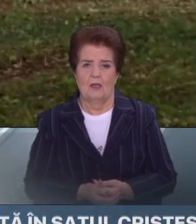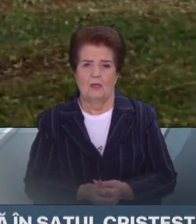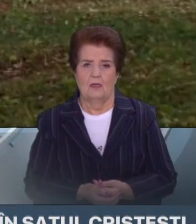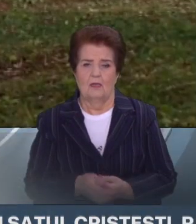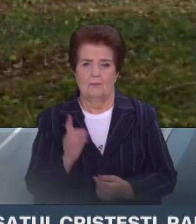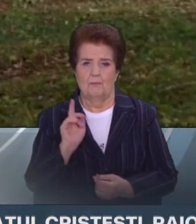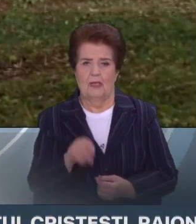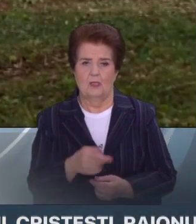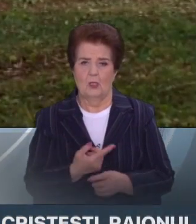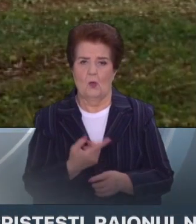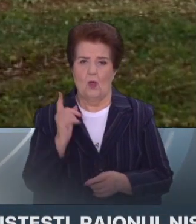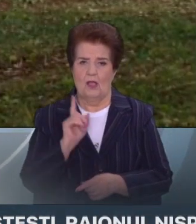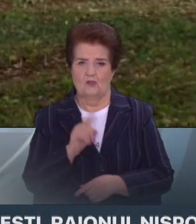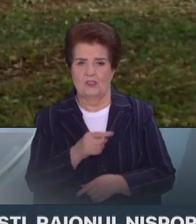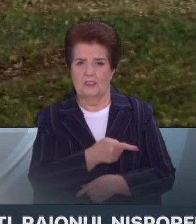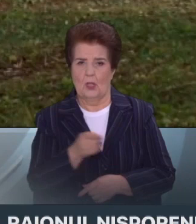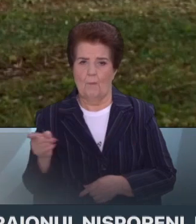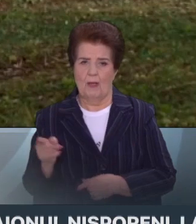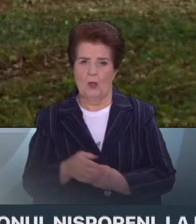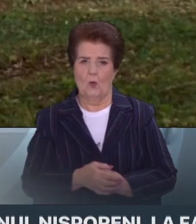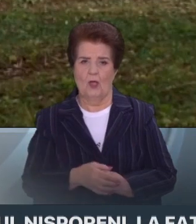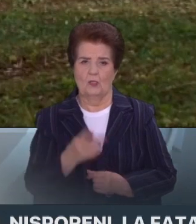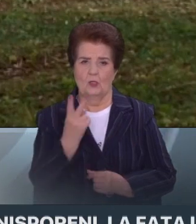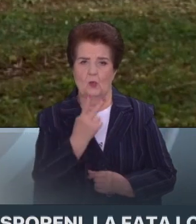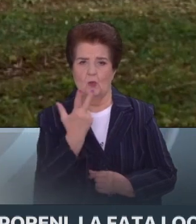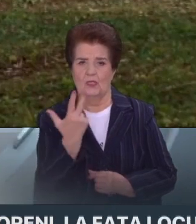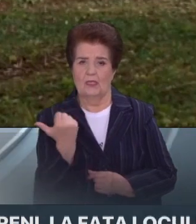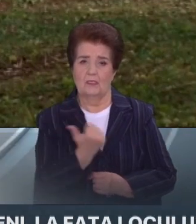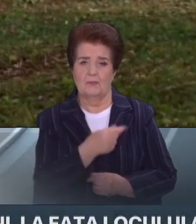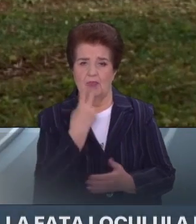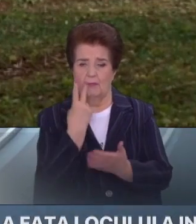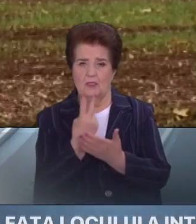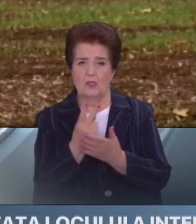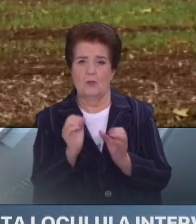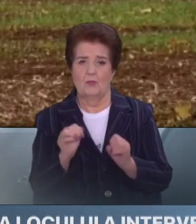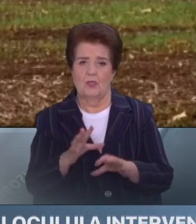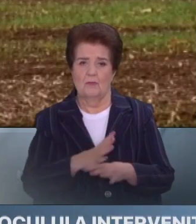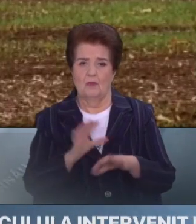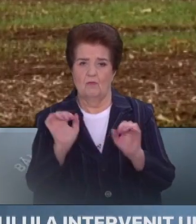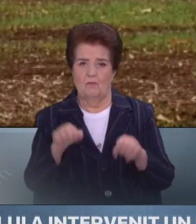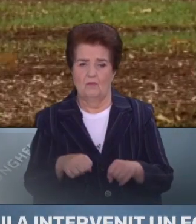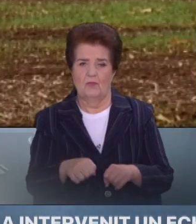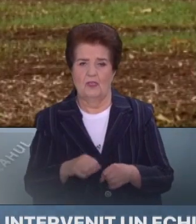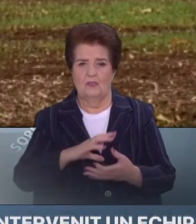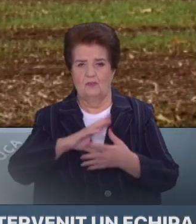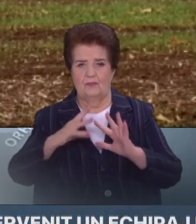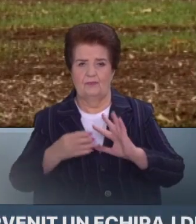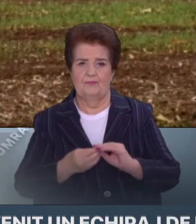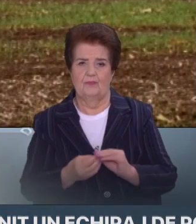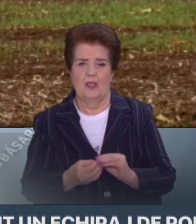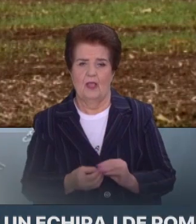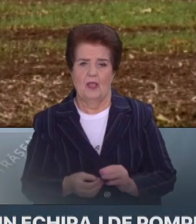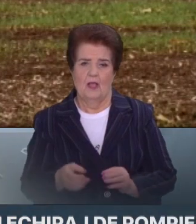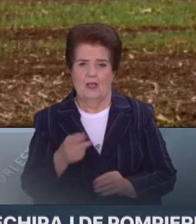această perioadă, se va păstra încă 2-3 săptămâni, putem să avem consecințe